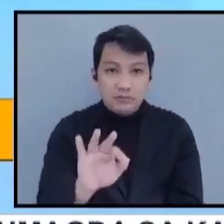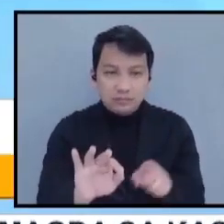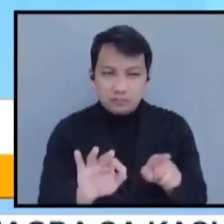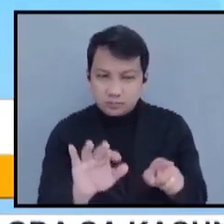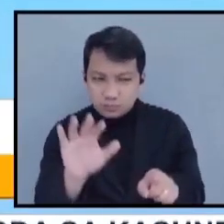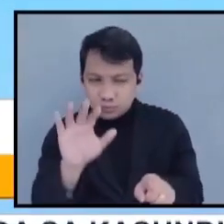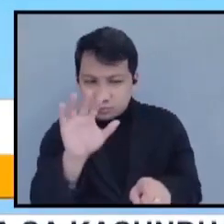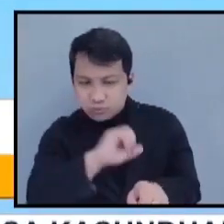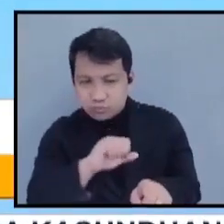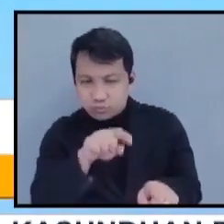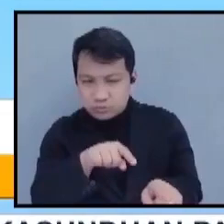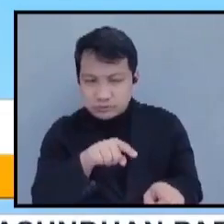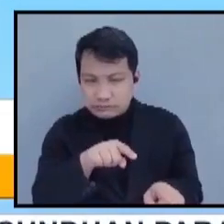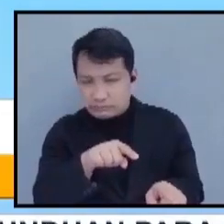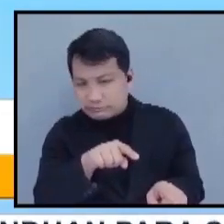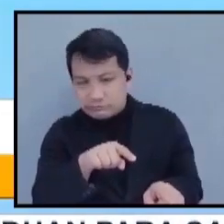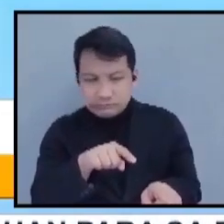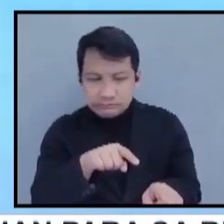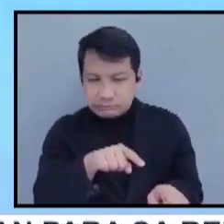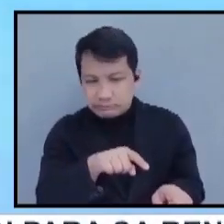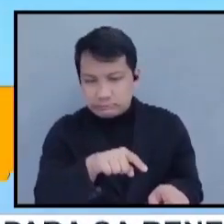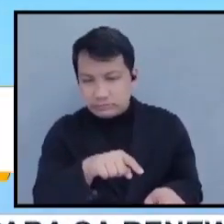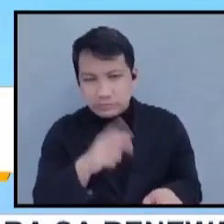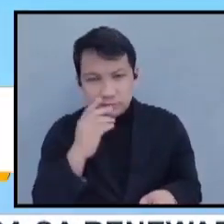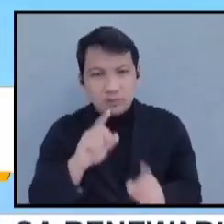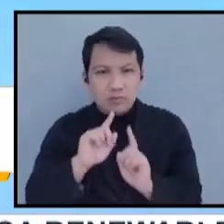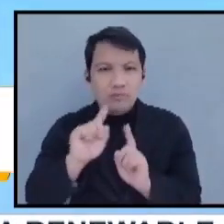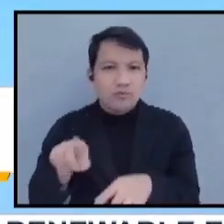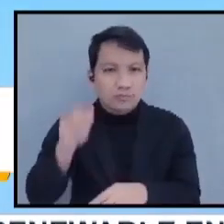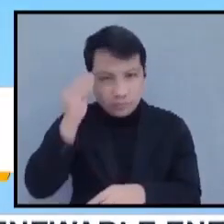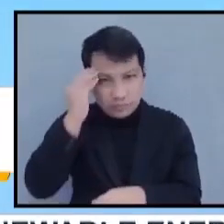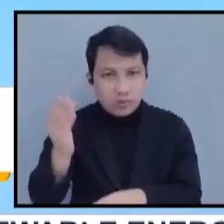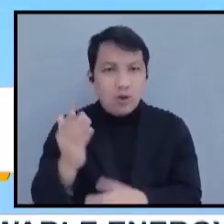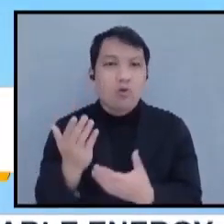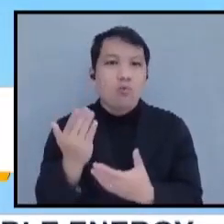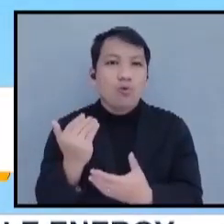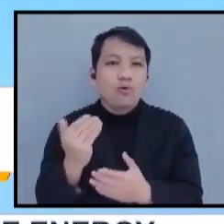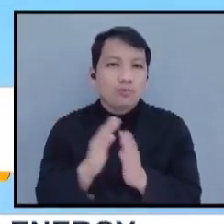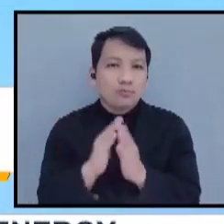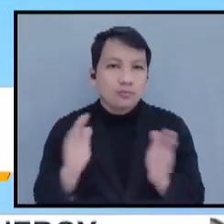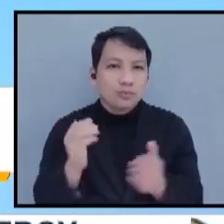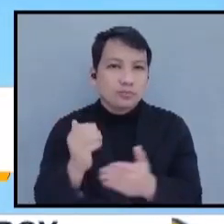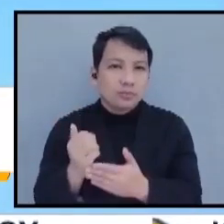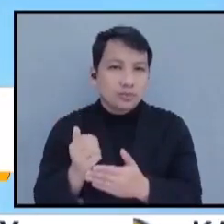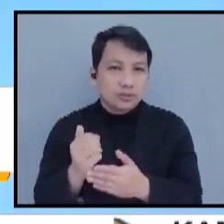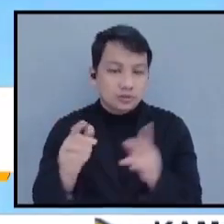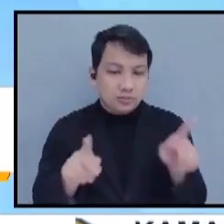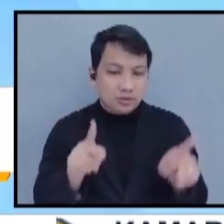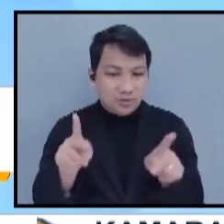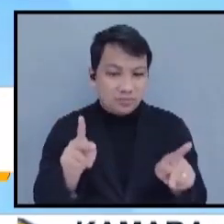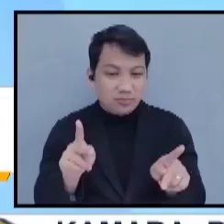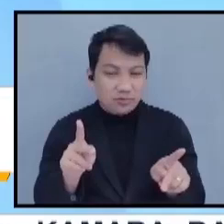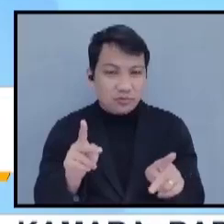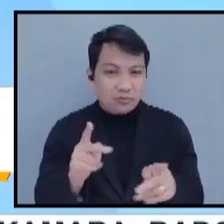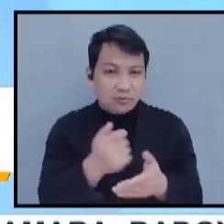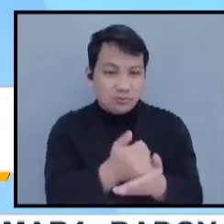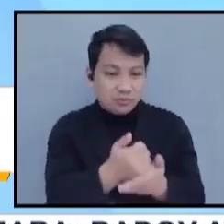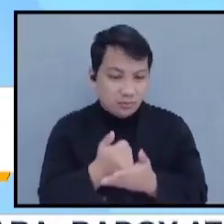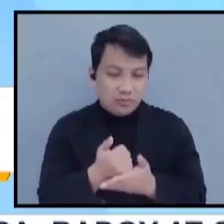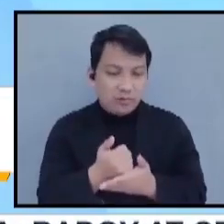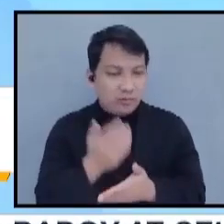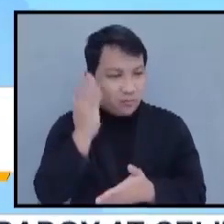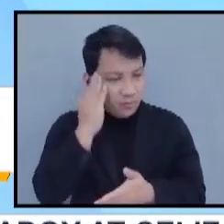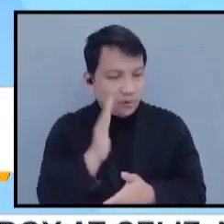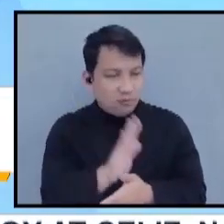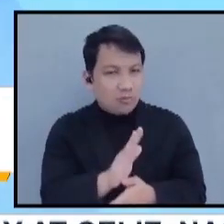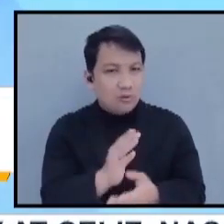na nakikita o natutunugan, mag-report po kayo dahil malaking tulong pong mamamayan na makapag-report upang malaman natin